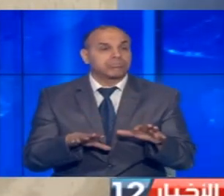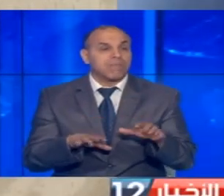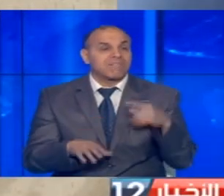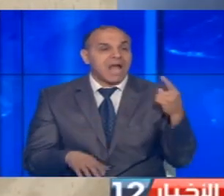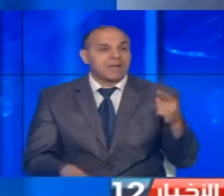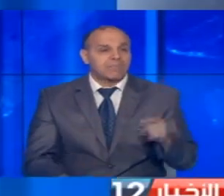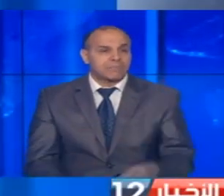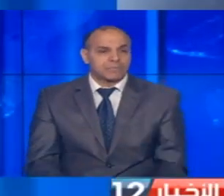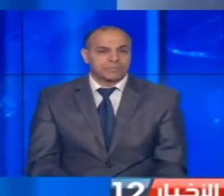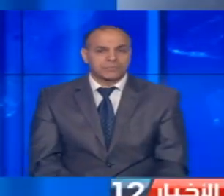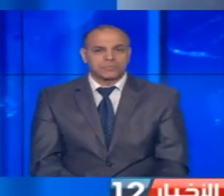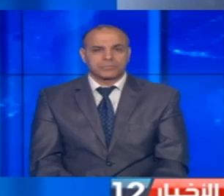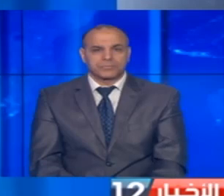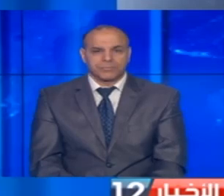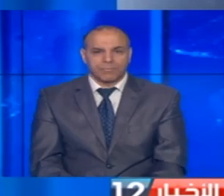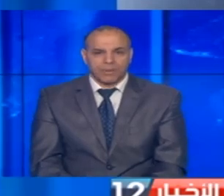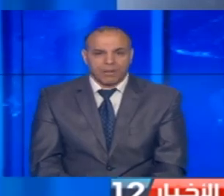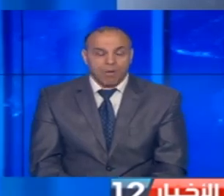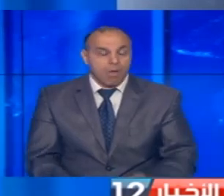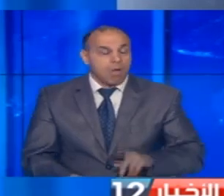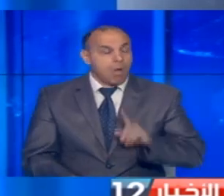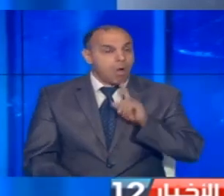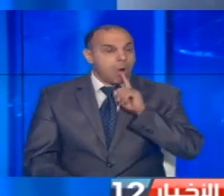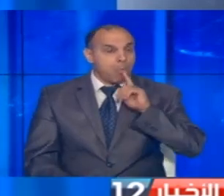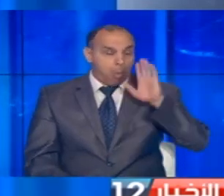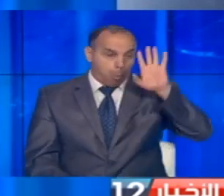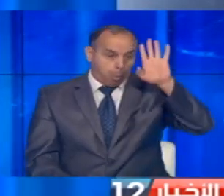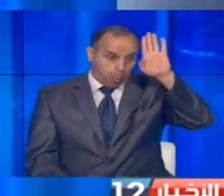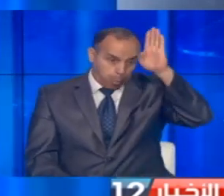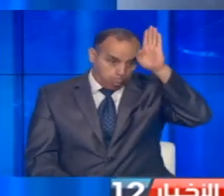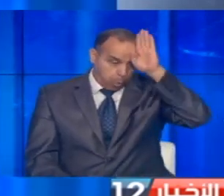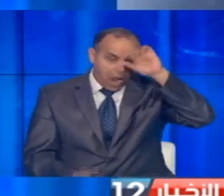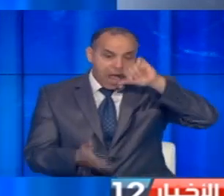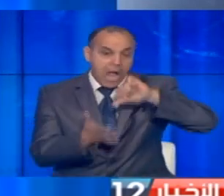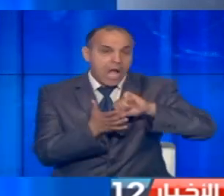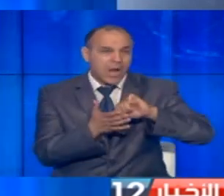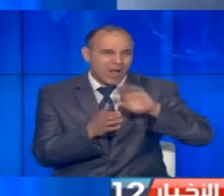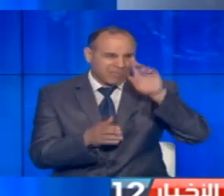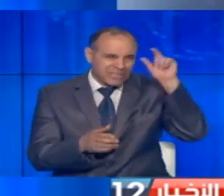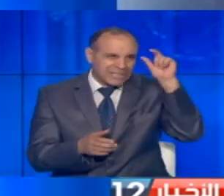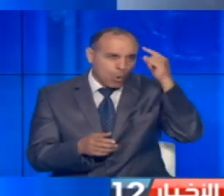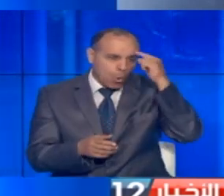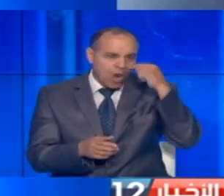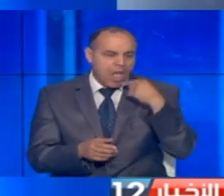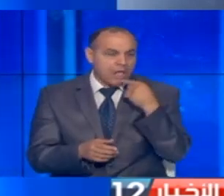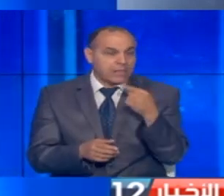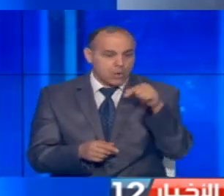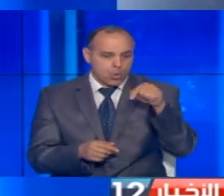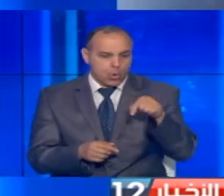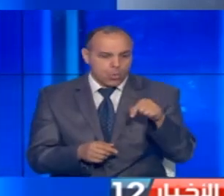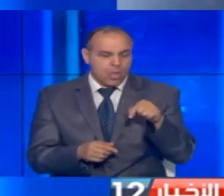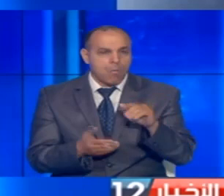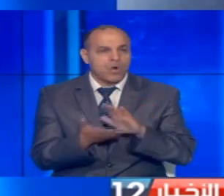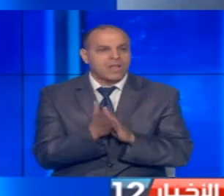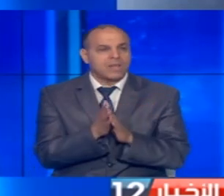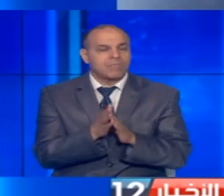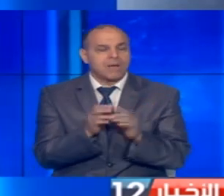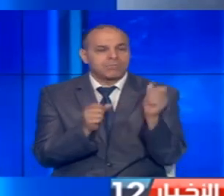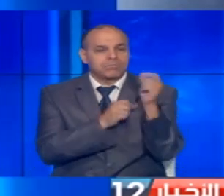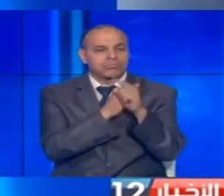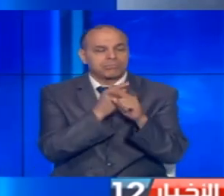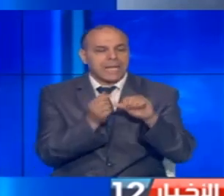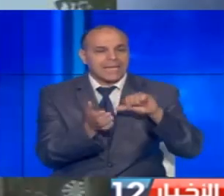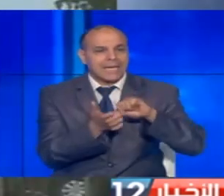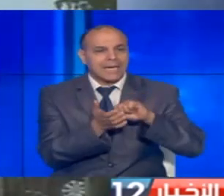العالم. أمر المرشد الأعلى الإيراني آيت الله علي خامنئي اليوم منظمة الطاقة الذرية